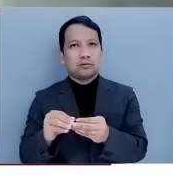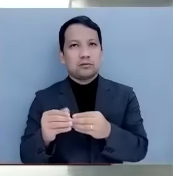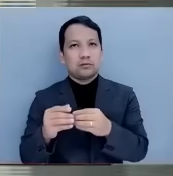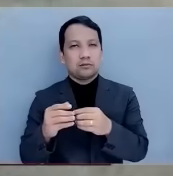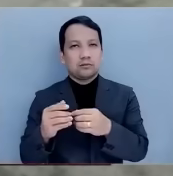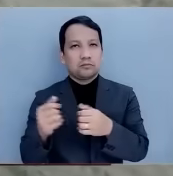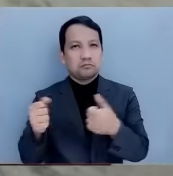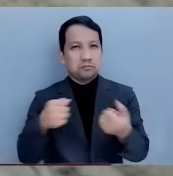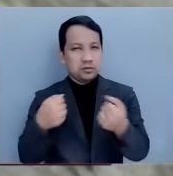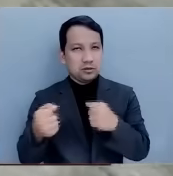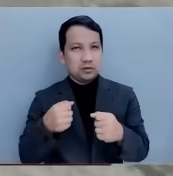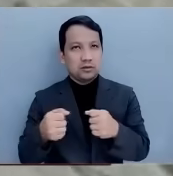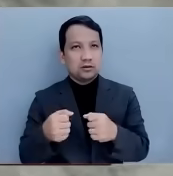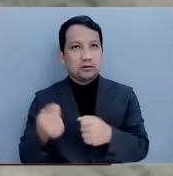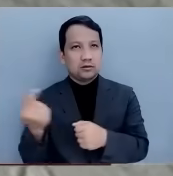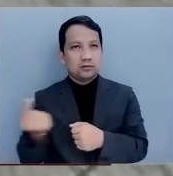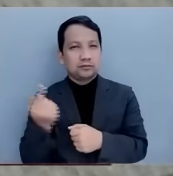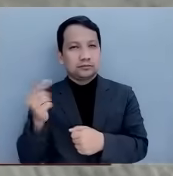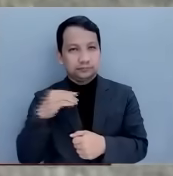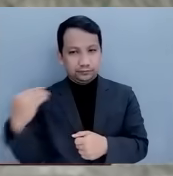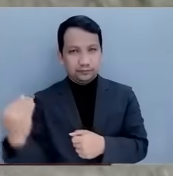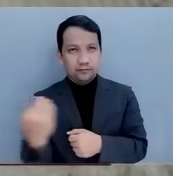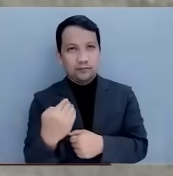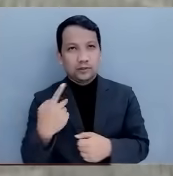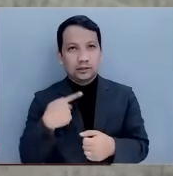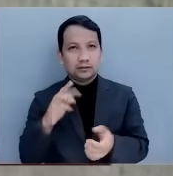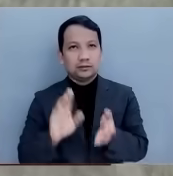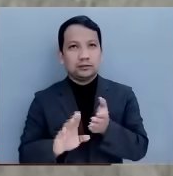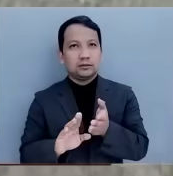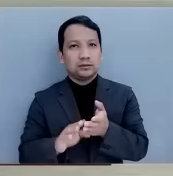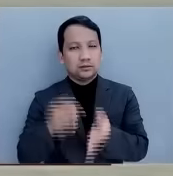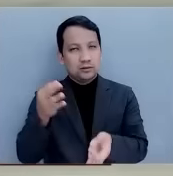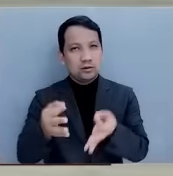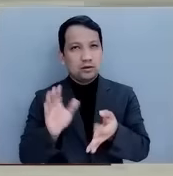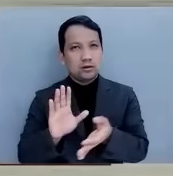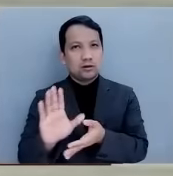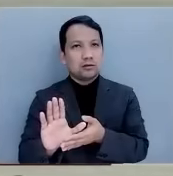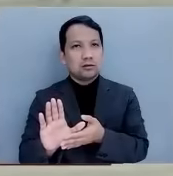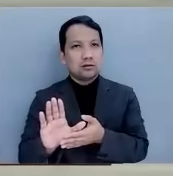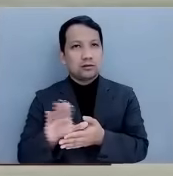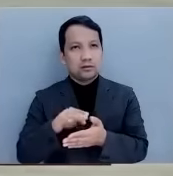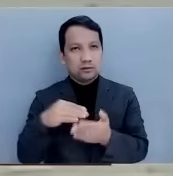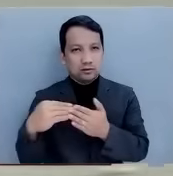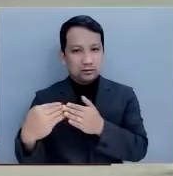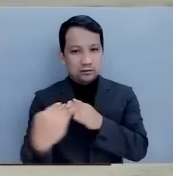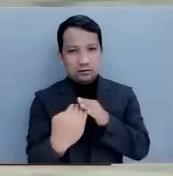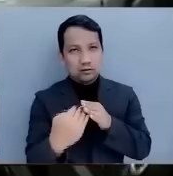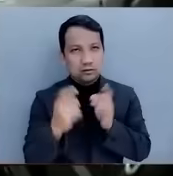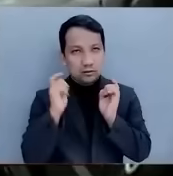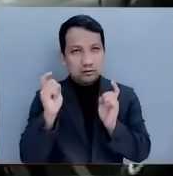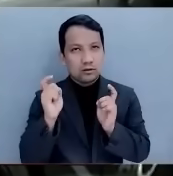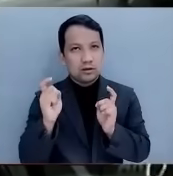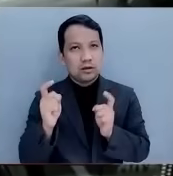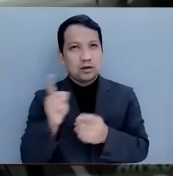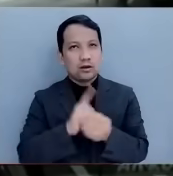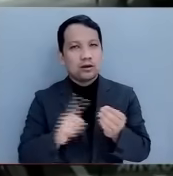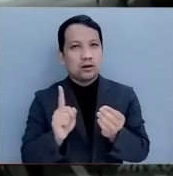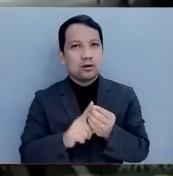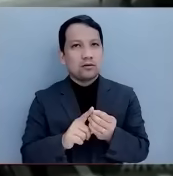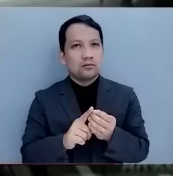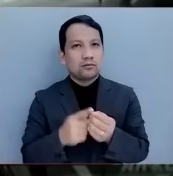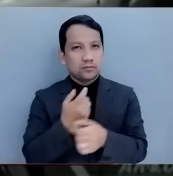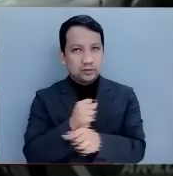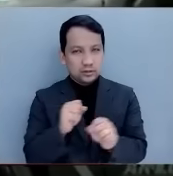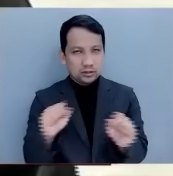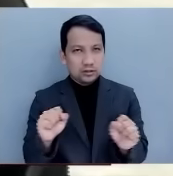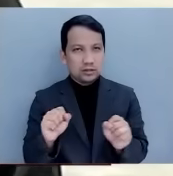it's the only motorsports that is based on judging according to lines, speed and angle. So, ano ba ang safety dito